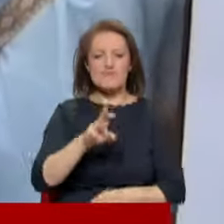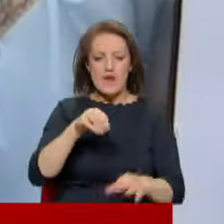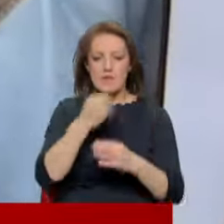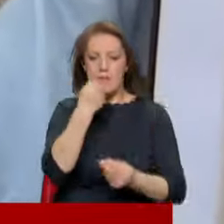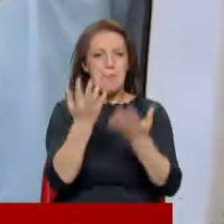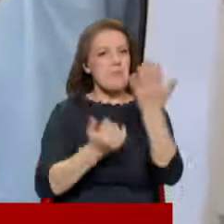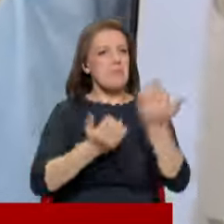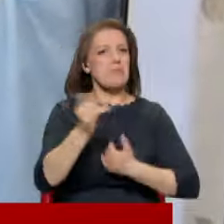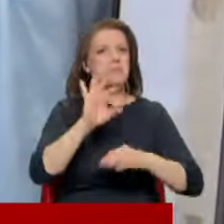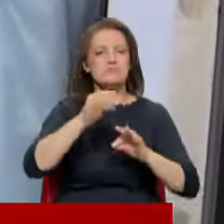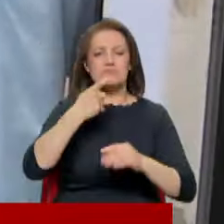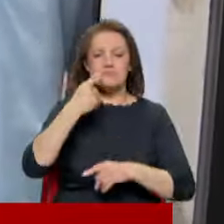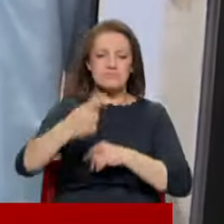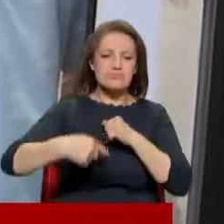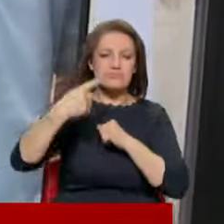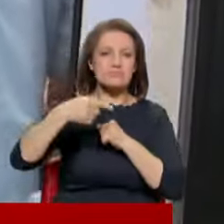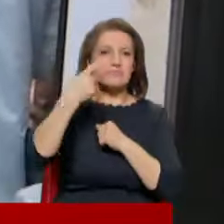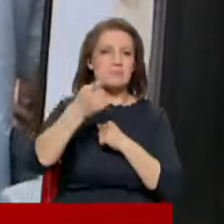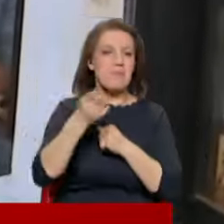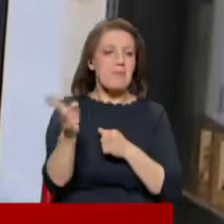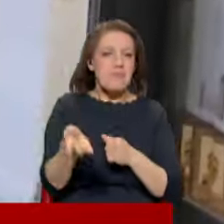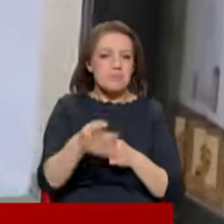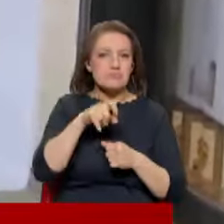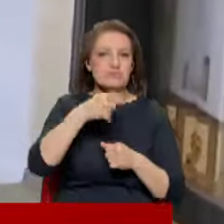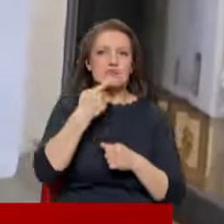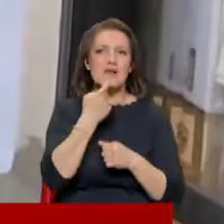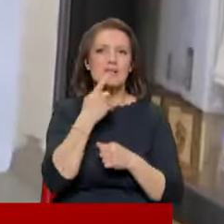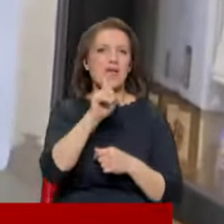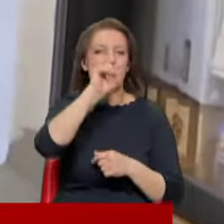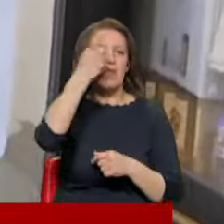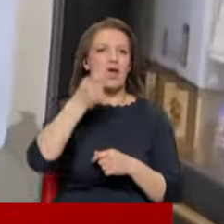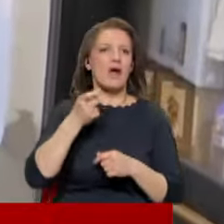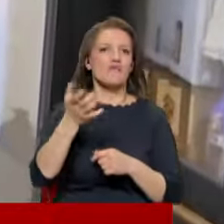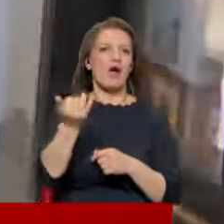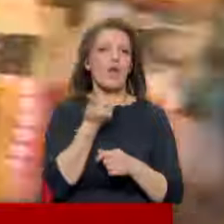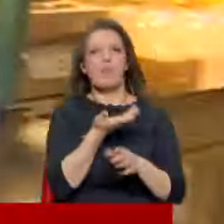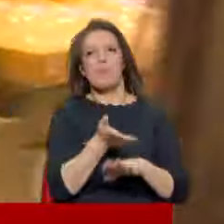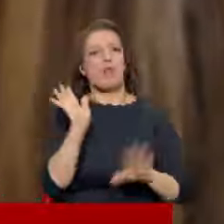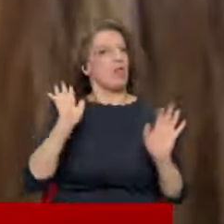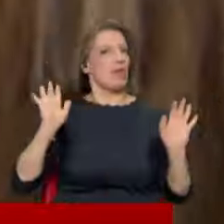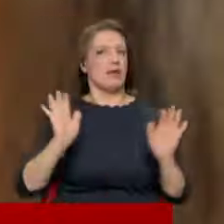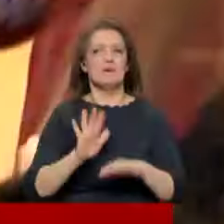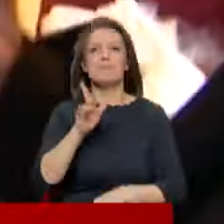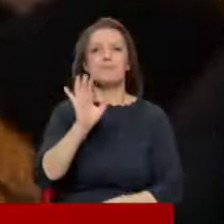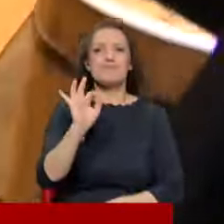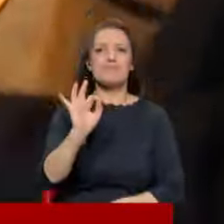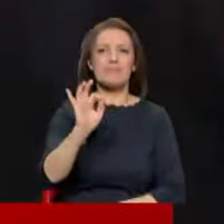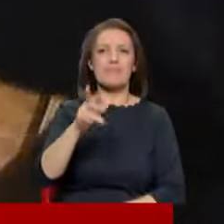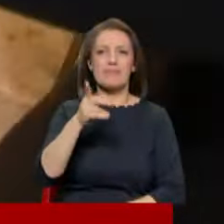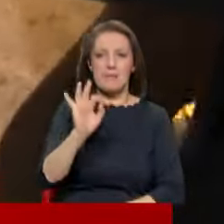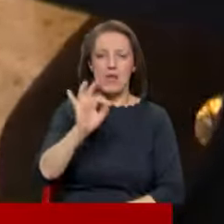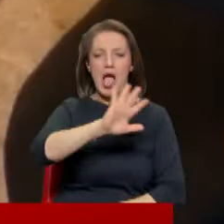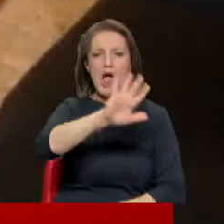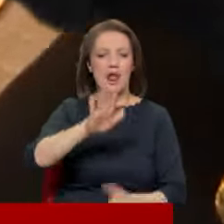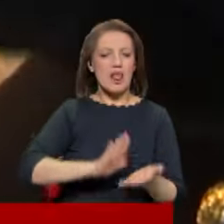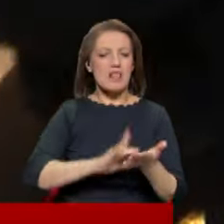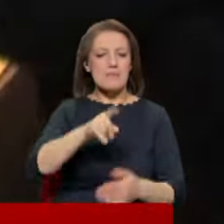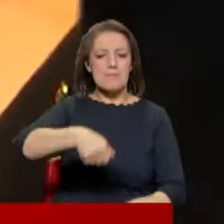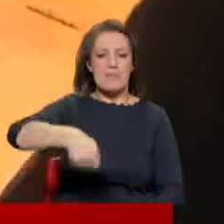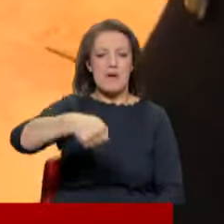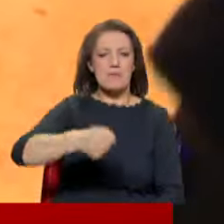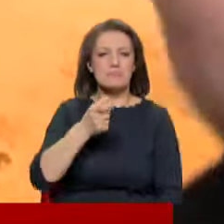ama bu gelenek son yıllarda yerini en azından bir kuru kahve alıp gitmeye bıraktı. Siz de öyle. Yani böyle herkes elinde bir